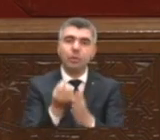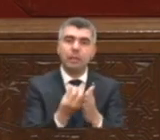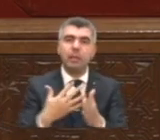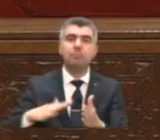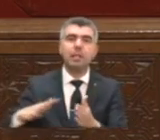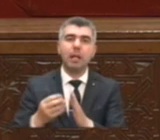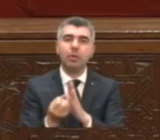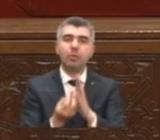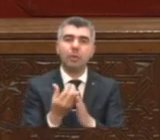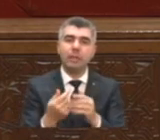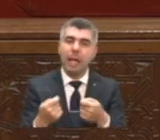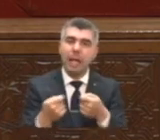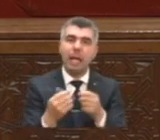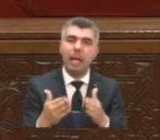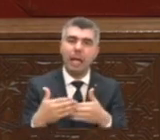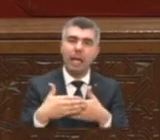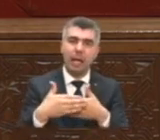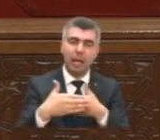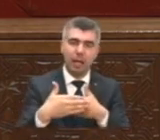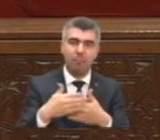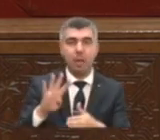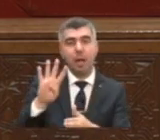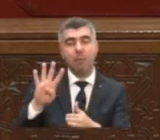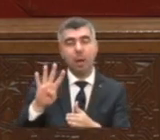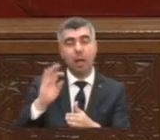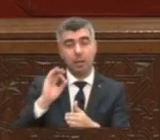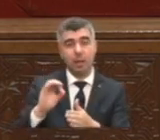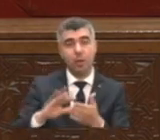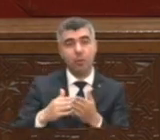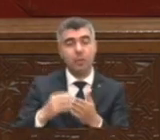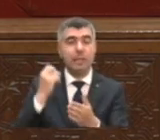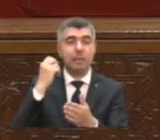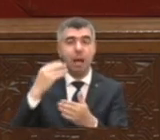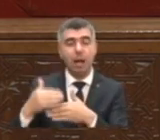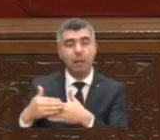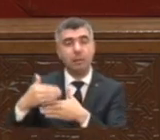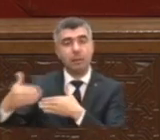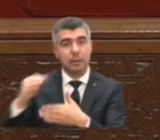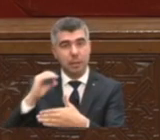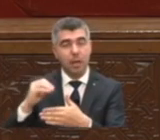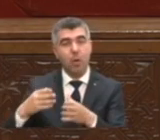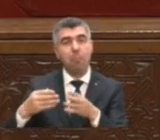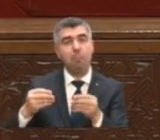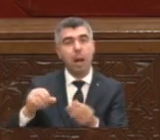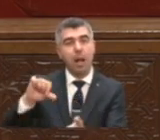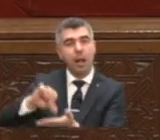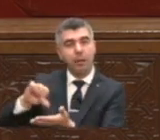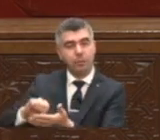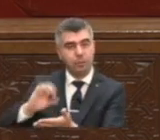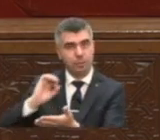في جوانب هذه المدن الكبرى. كاين اربعه المدن، تمسنا، شرفات، تم صورة الخياطة